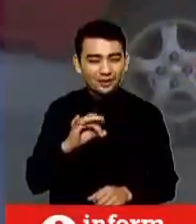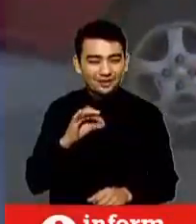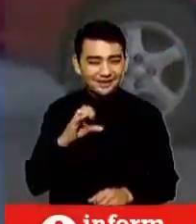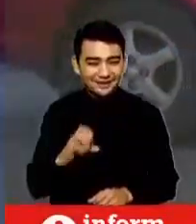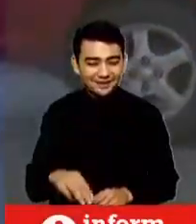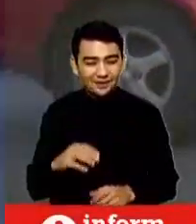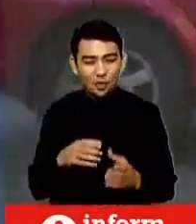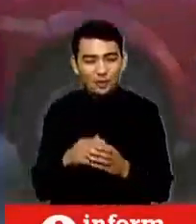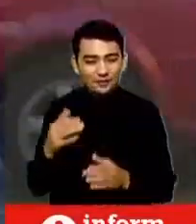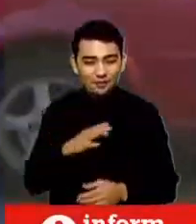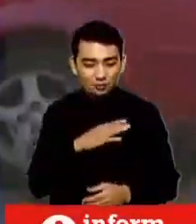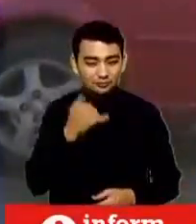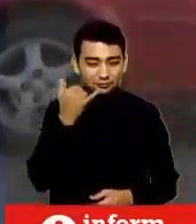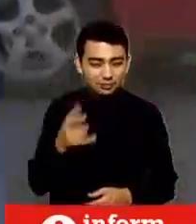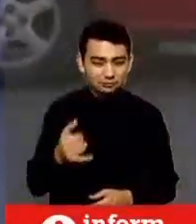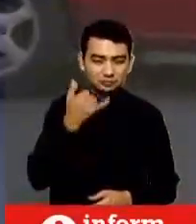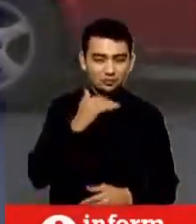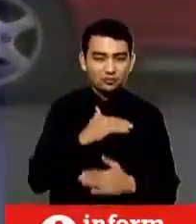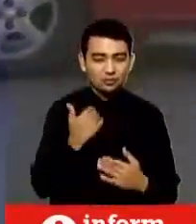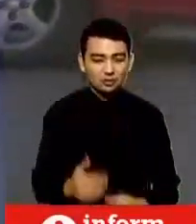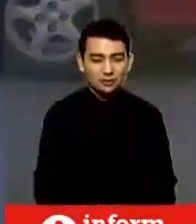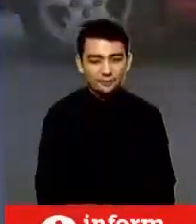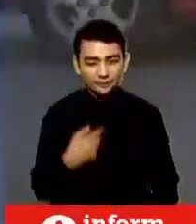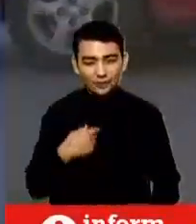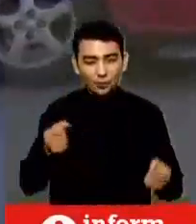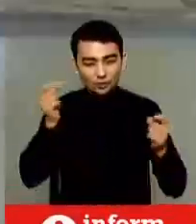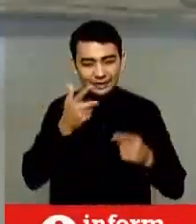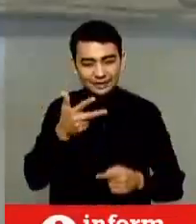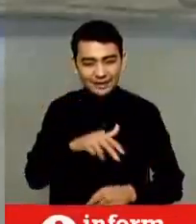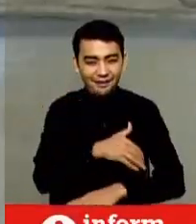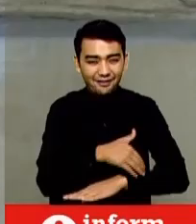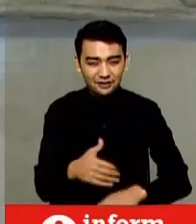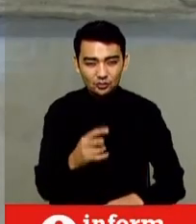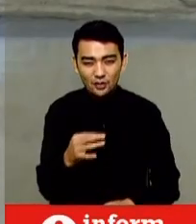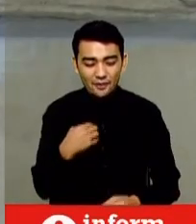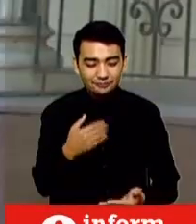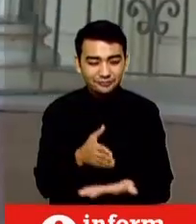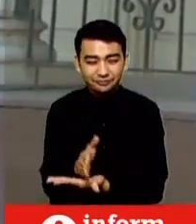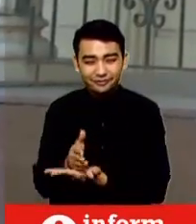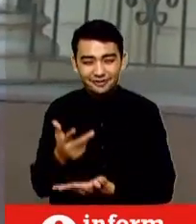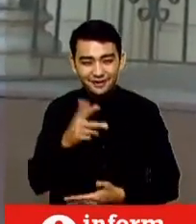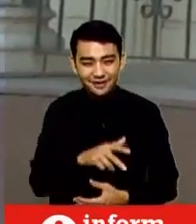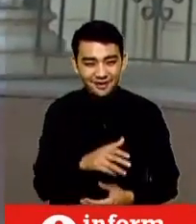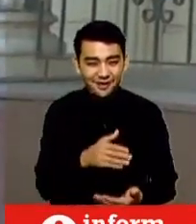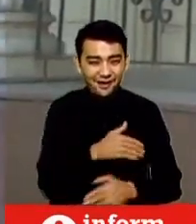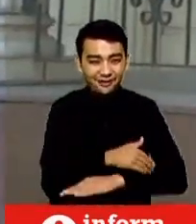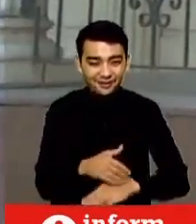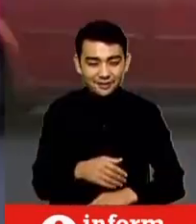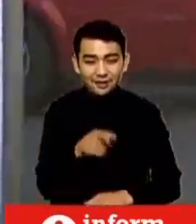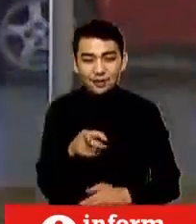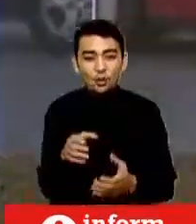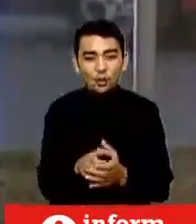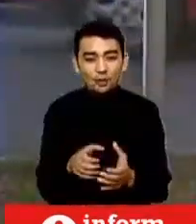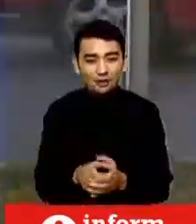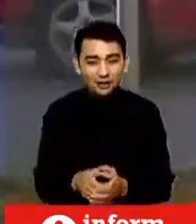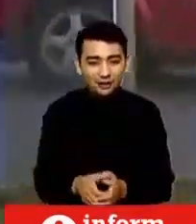взять интервью у застройщика, однако в открытых источниках мы нашли 3 адреса, но во всех 3 эта компания никогда